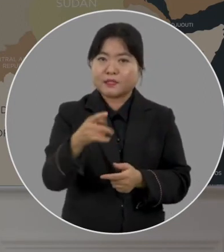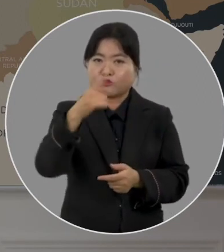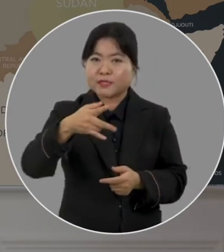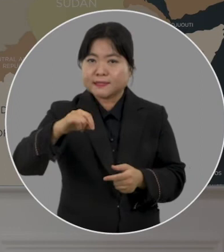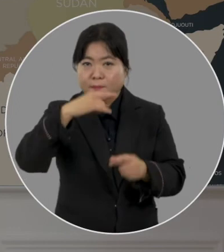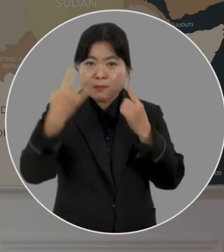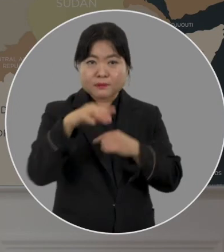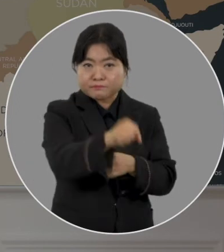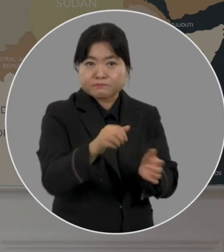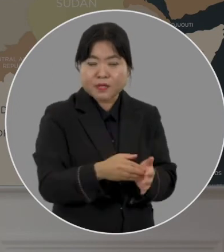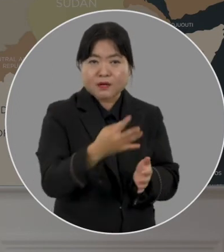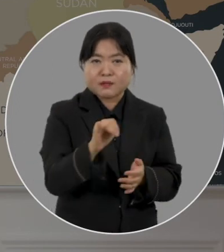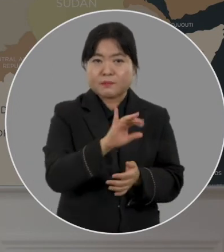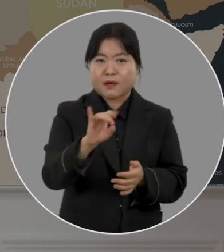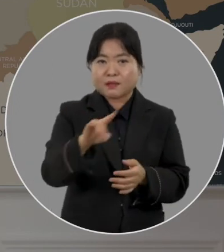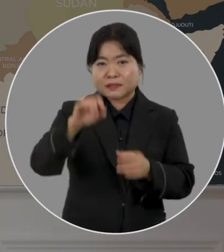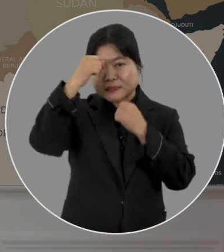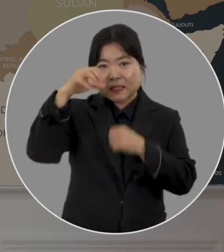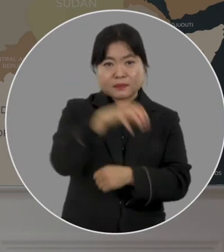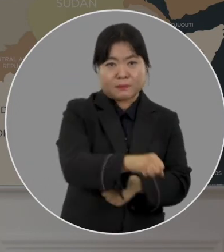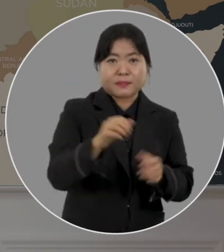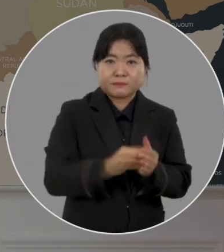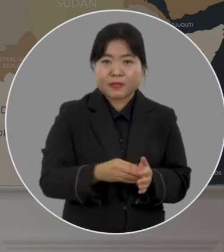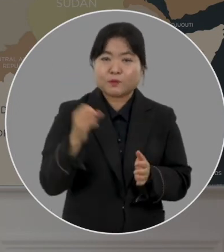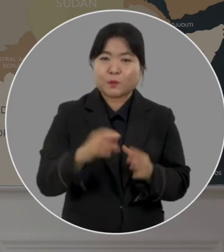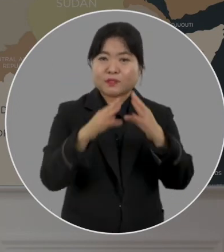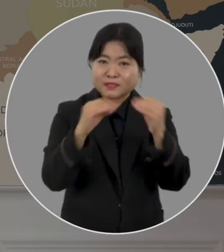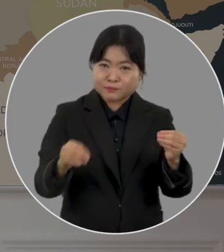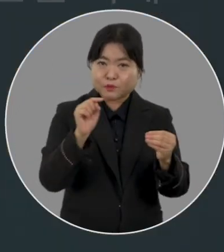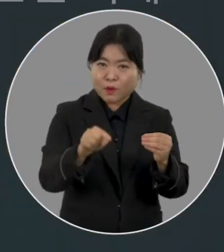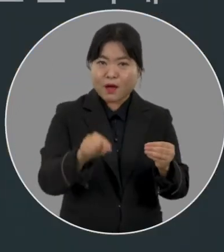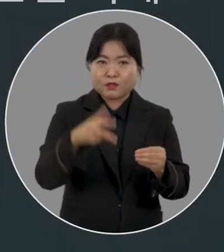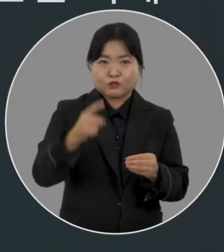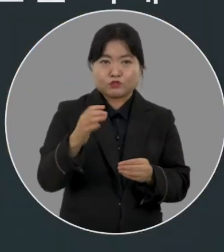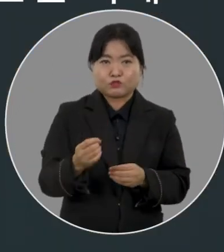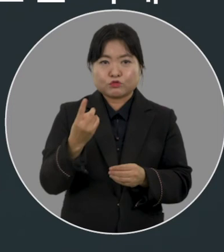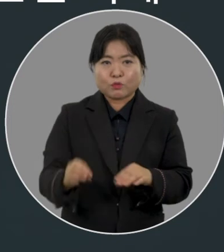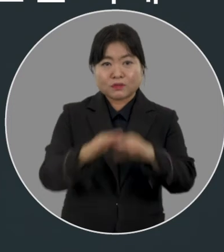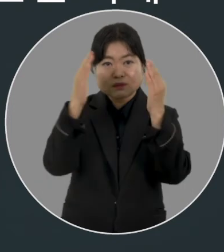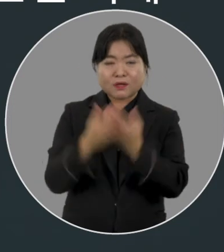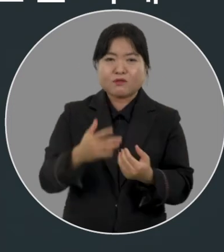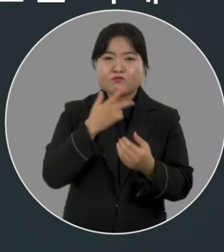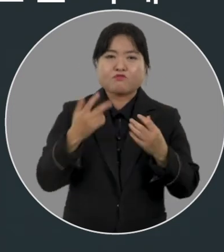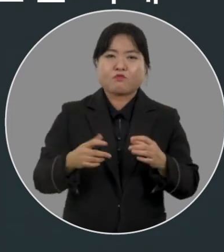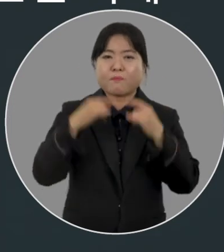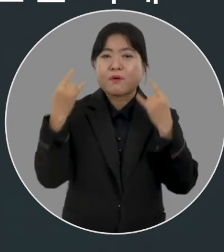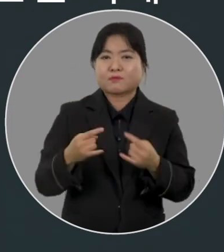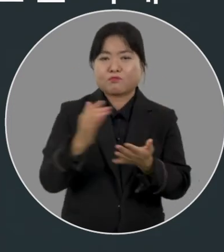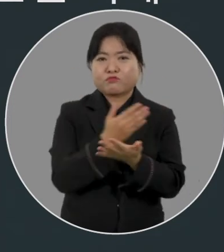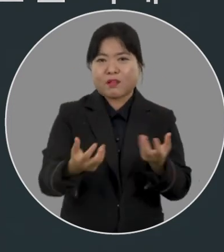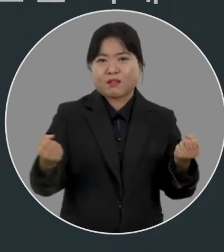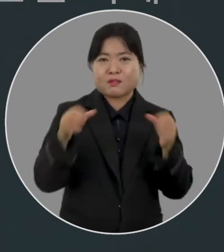받고 리비아, 이탈리아 지배를 받습니다. 그리고 이집트와 중동 전체가 영국과 프랑스가